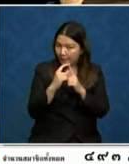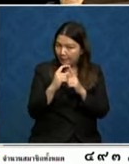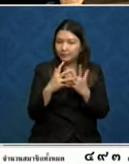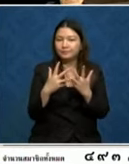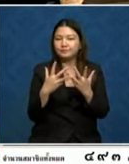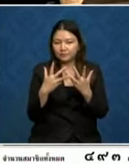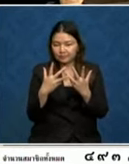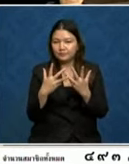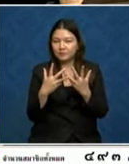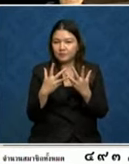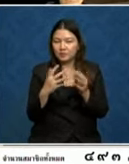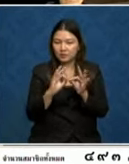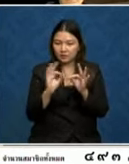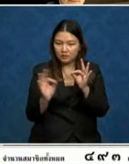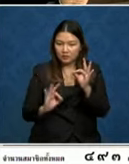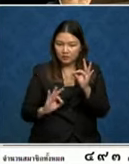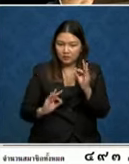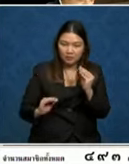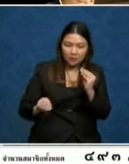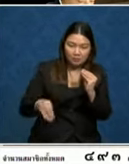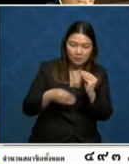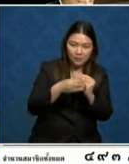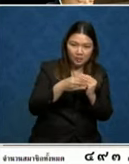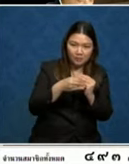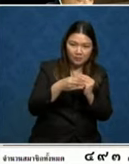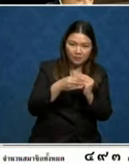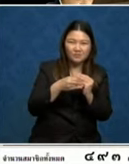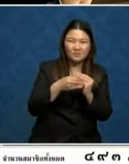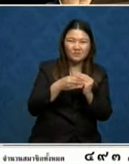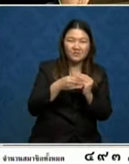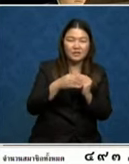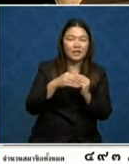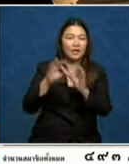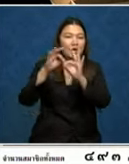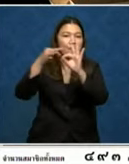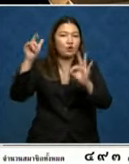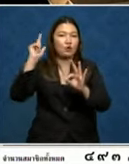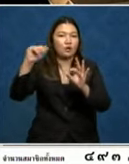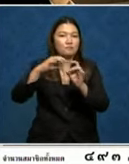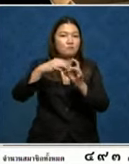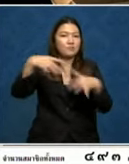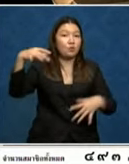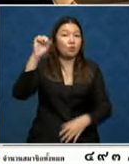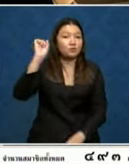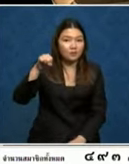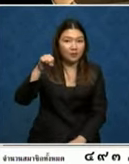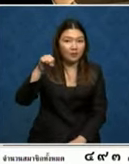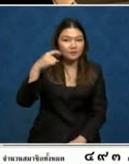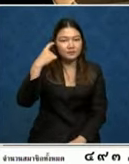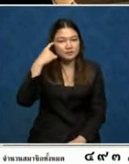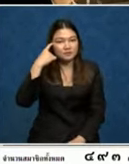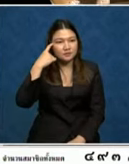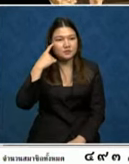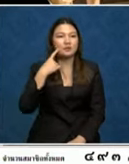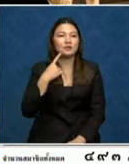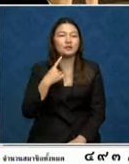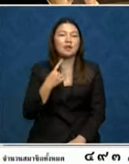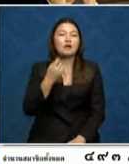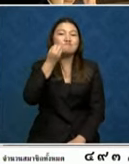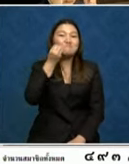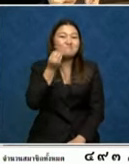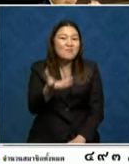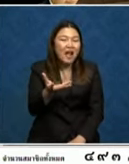หักการทเพิ่มเติมเขาไปเกินหักการหรอไม่เพราควาเกินหักการกับแ้ไขหักการนี้แต่ต่างกนะครับ